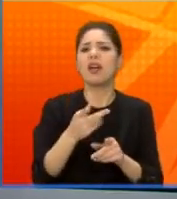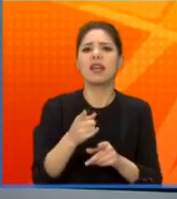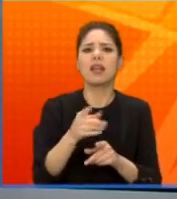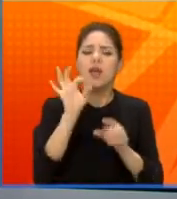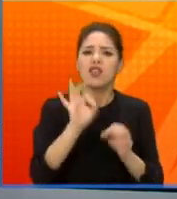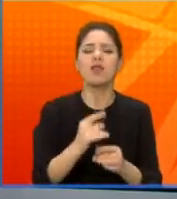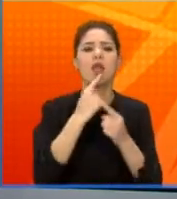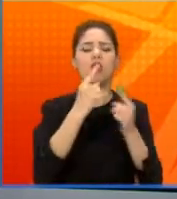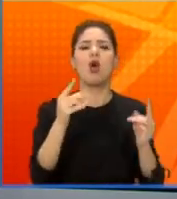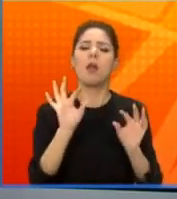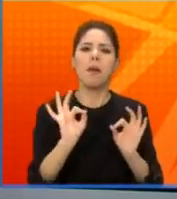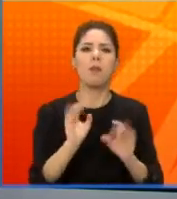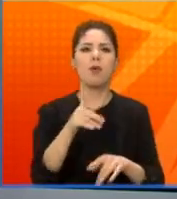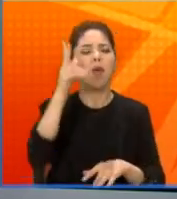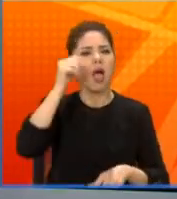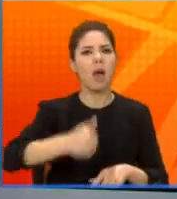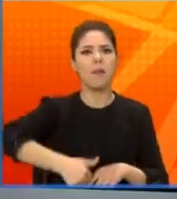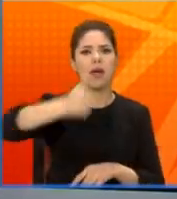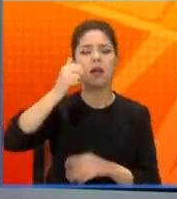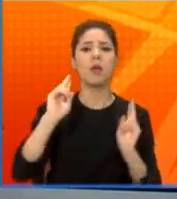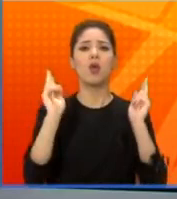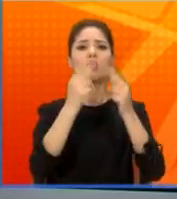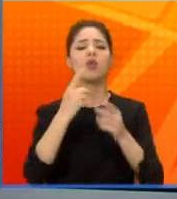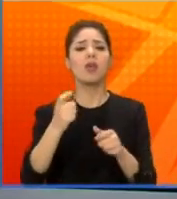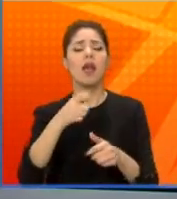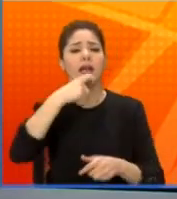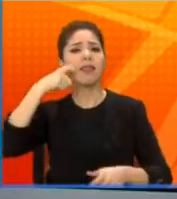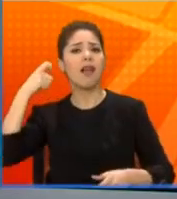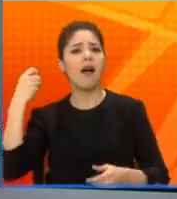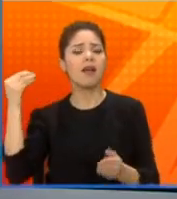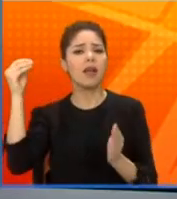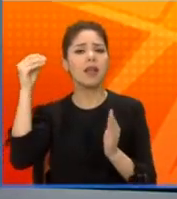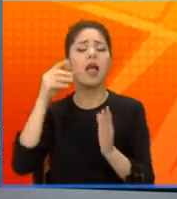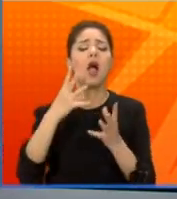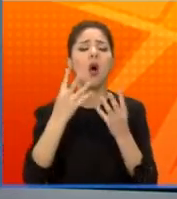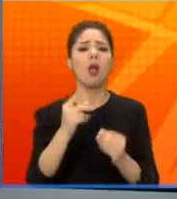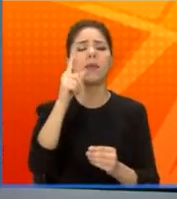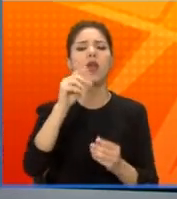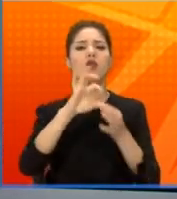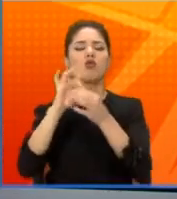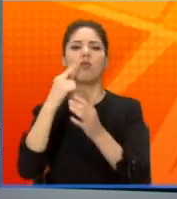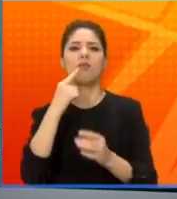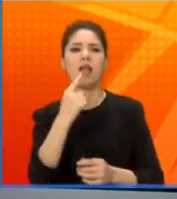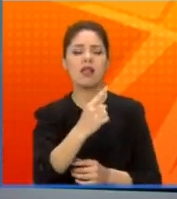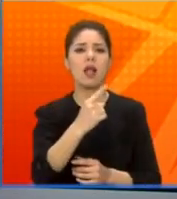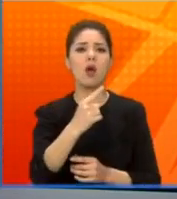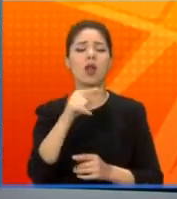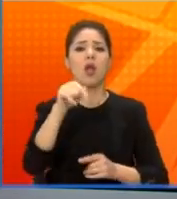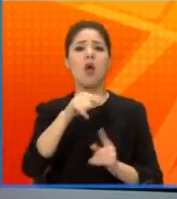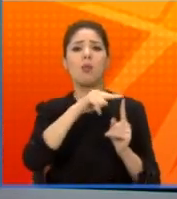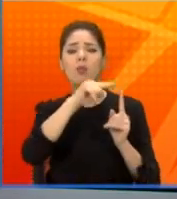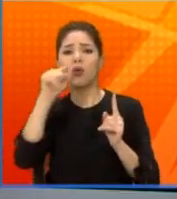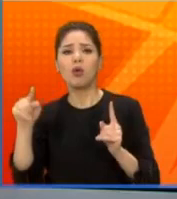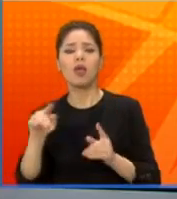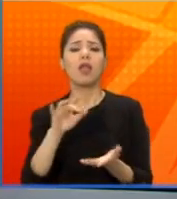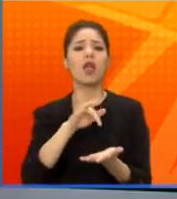bunu söyleyebiliriz. Amerikan Başkanı Donald Trump dünya tarihine geçecek bir cümle kurdu dün gece. Eğer dedi, bugüne